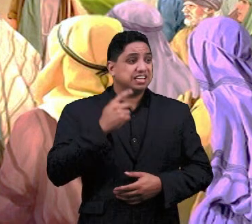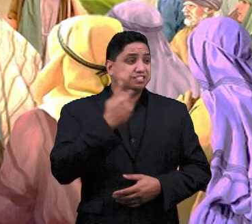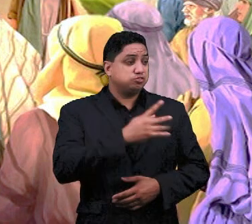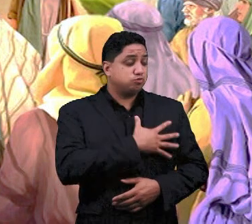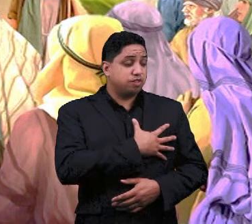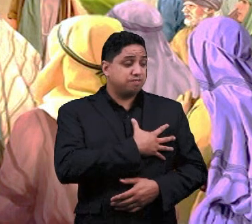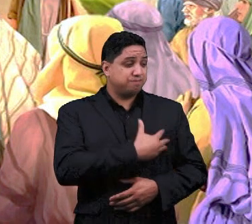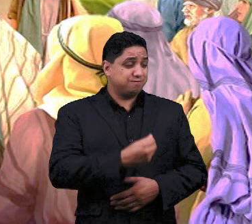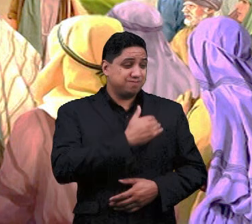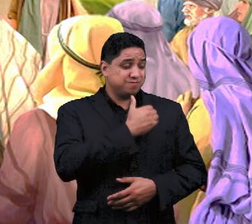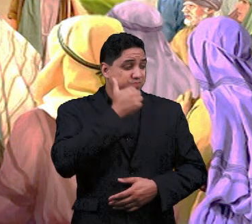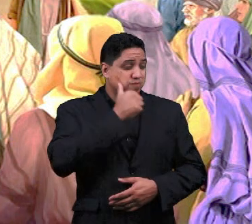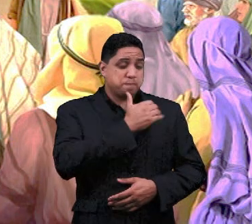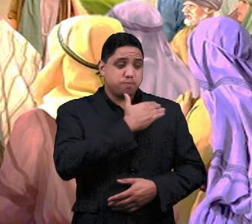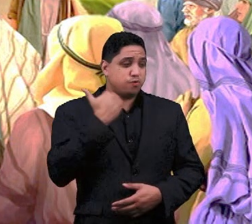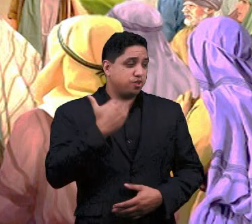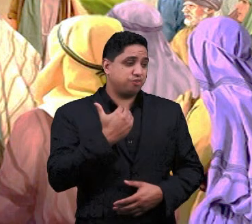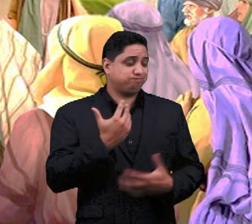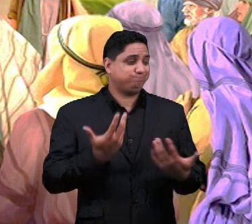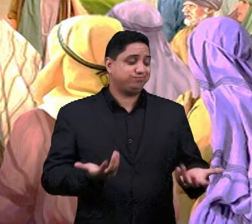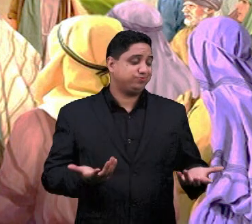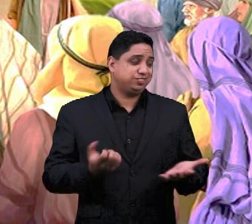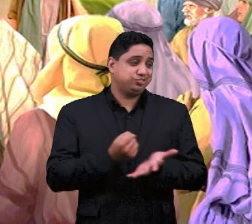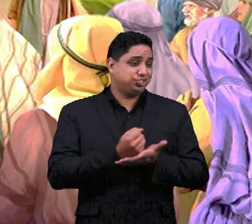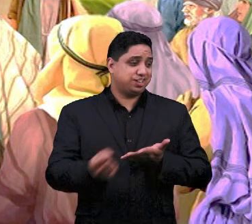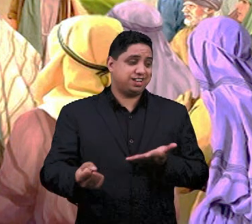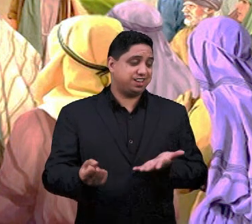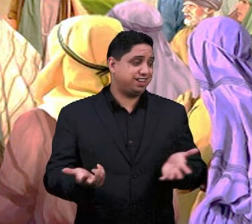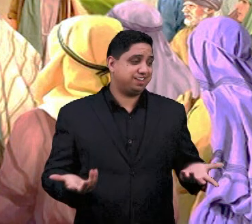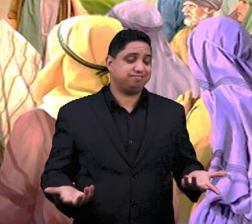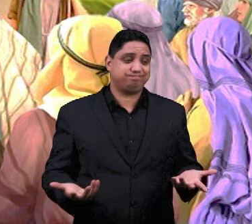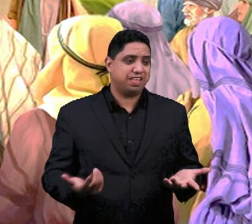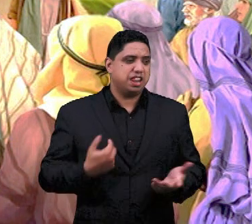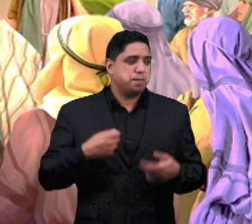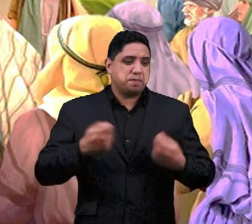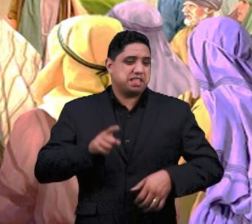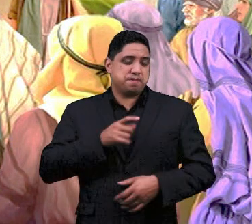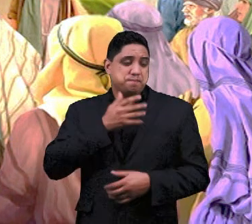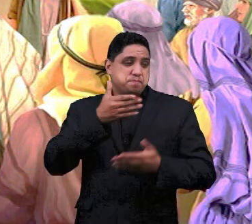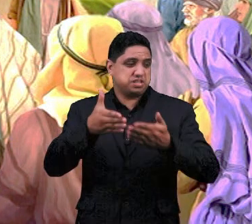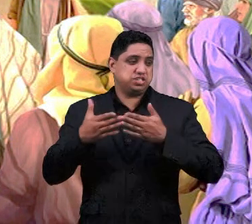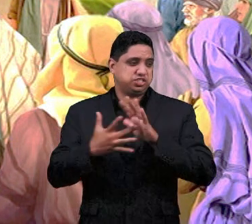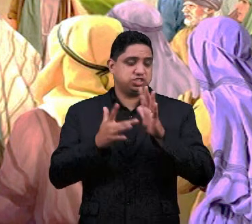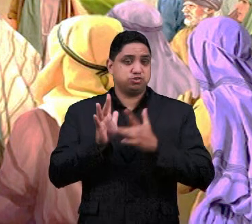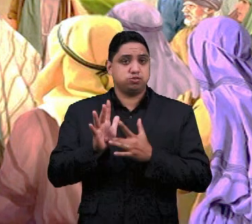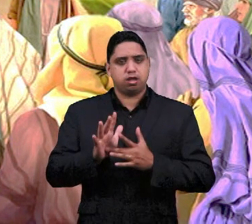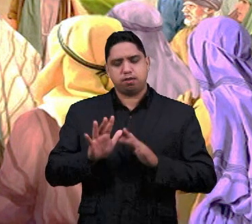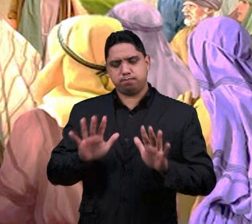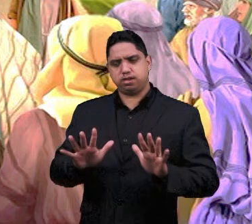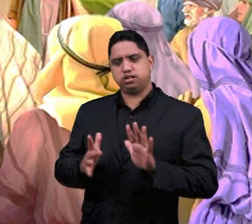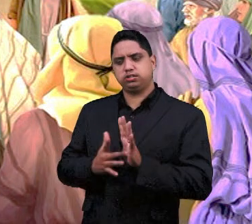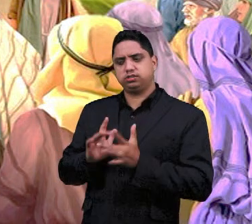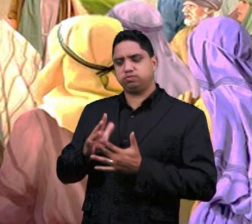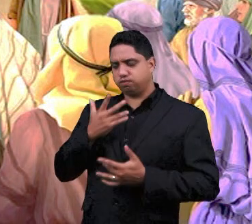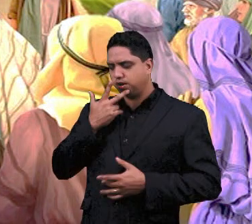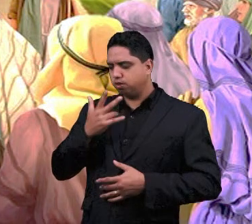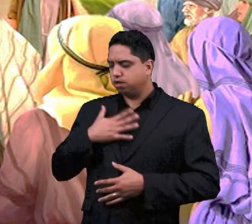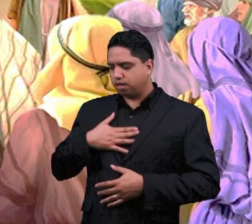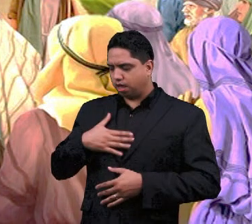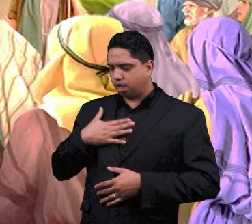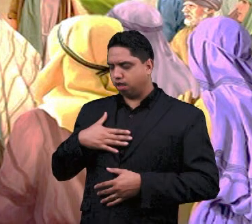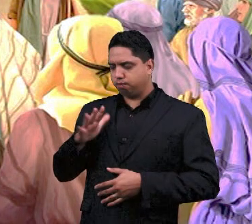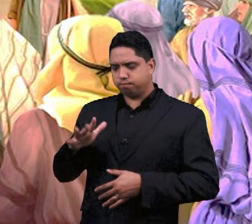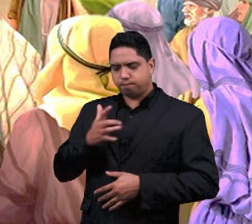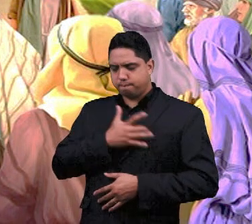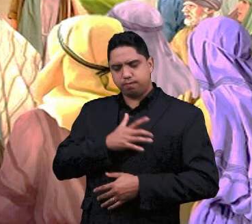est morte, ne dérange plus le maître. C'est-à-dire, il n'a plus de solution. Mais Jésus a dit à